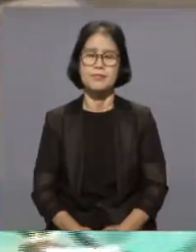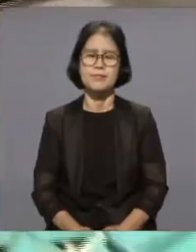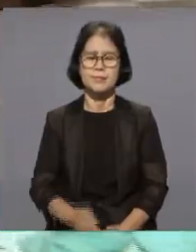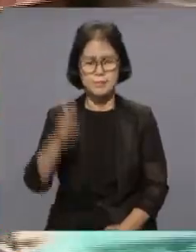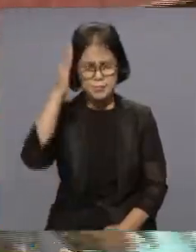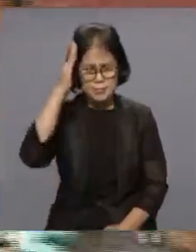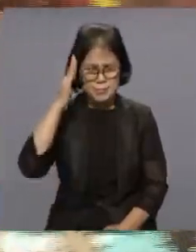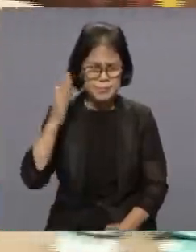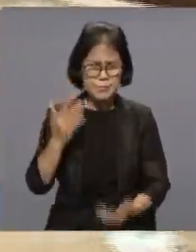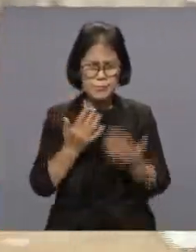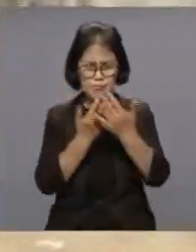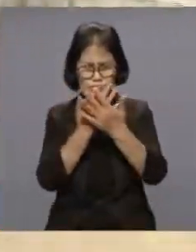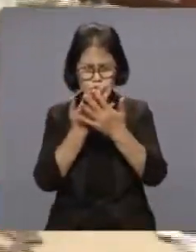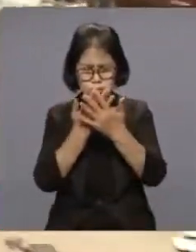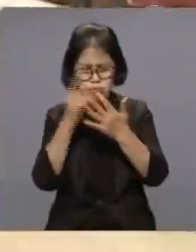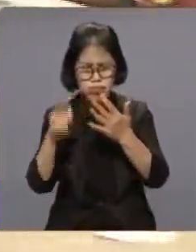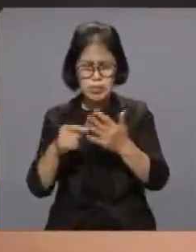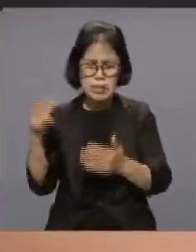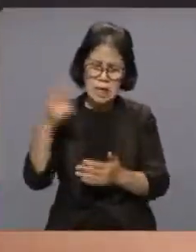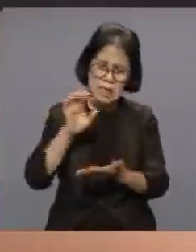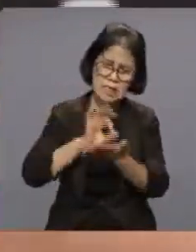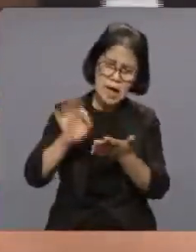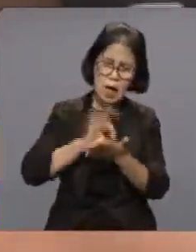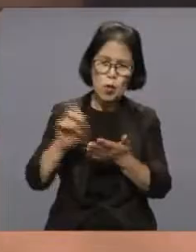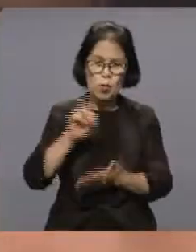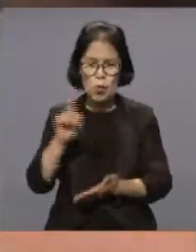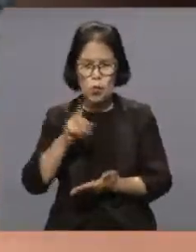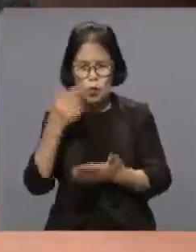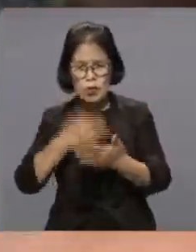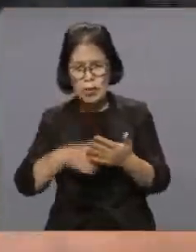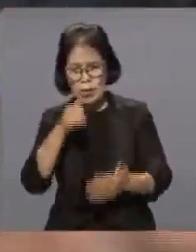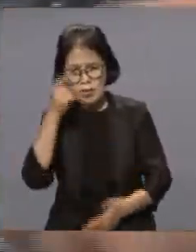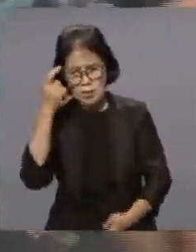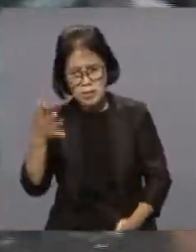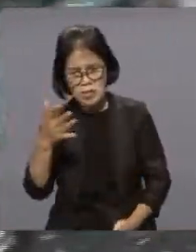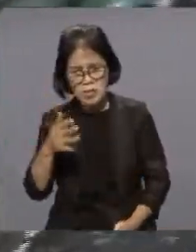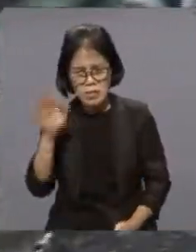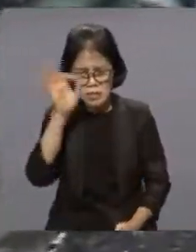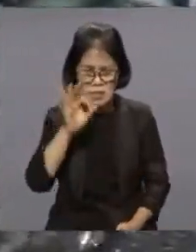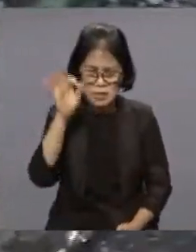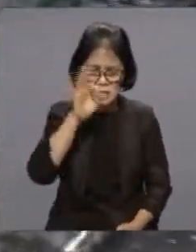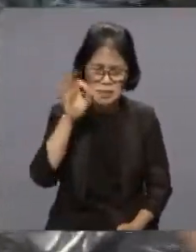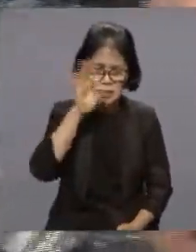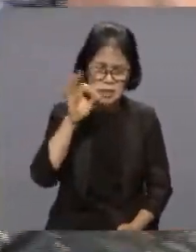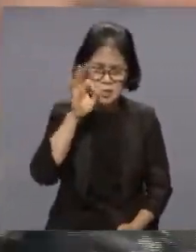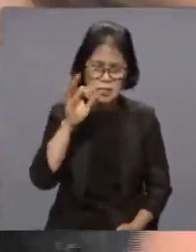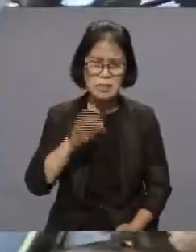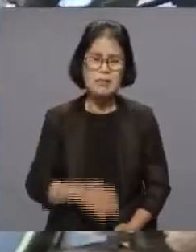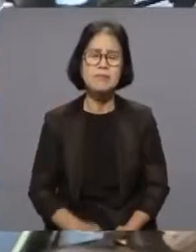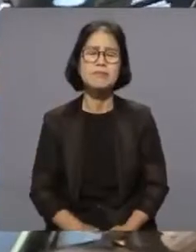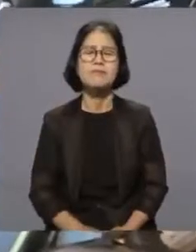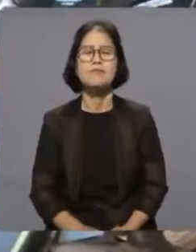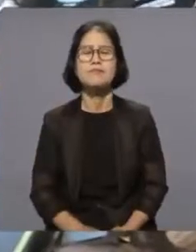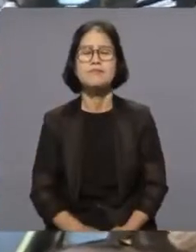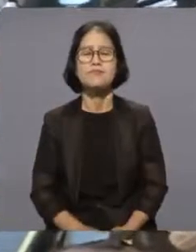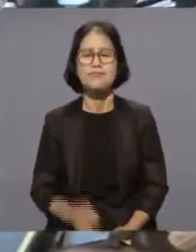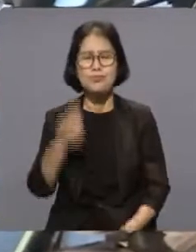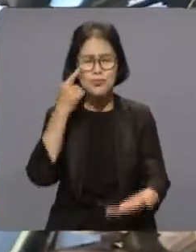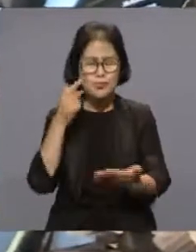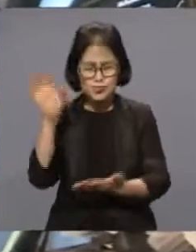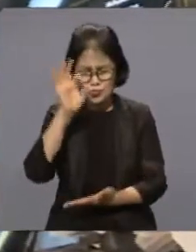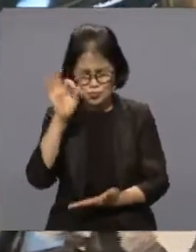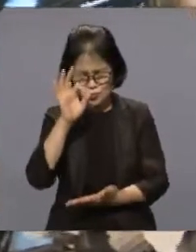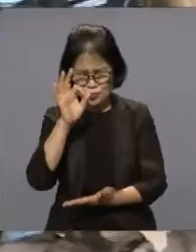까맣게 탄 잿더미 사이로 다시 쓸 수 있는 제품이 남아있을까 현장을 떠나지 못합니다. 눈에 불을